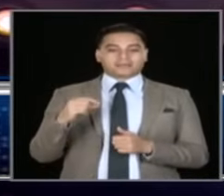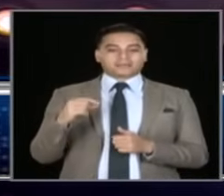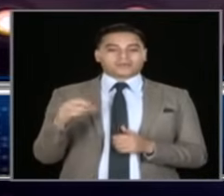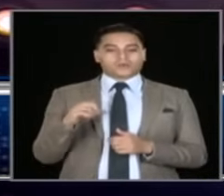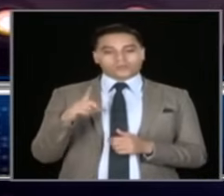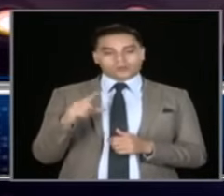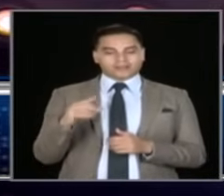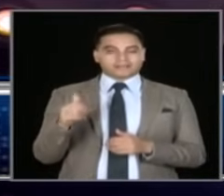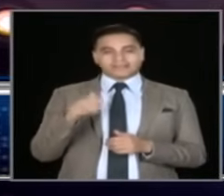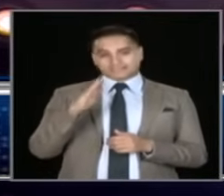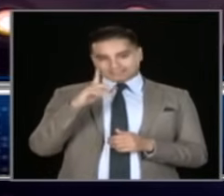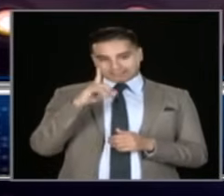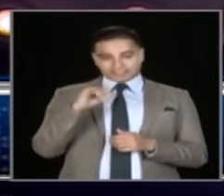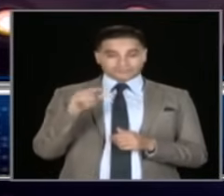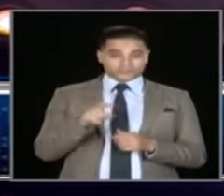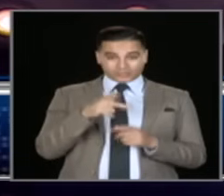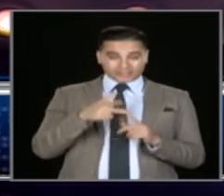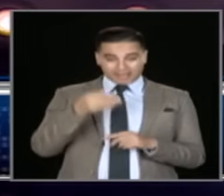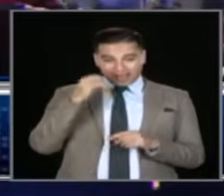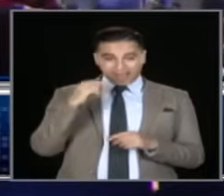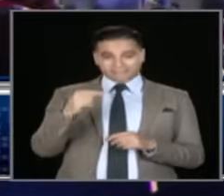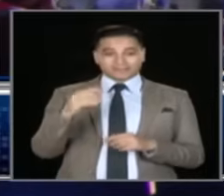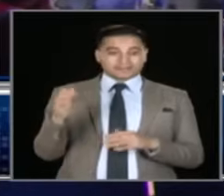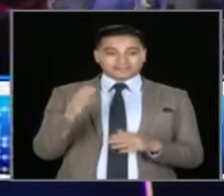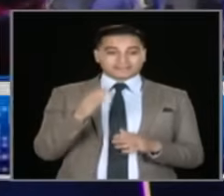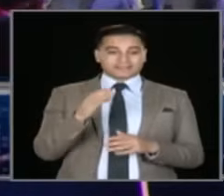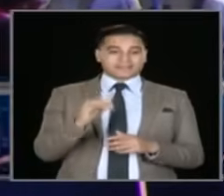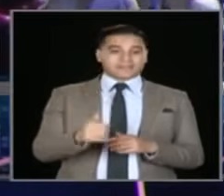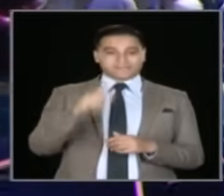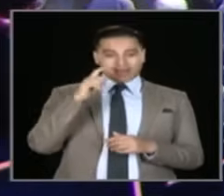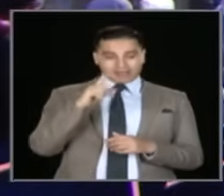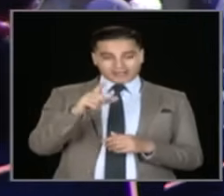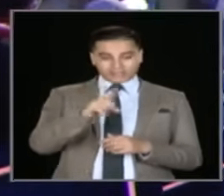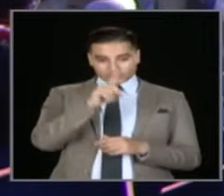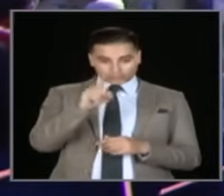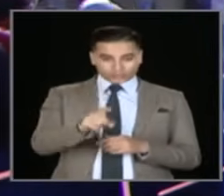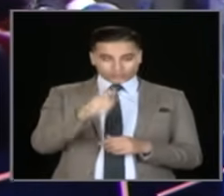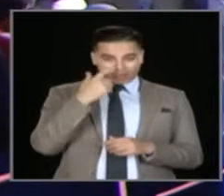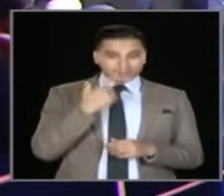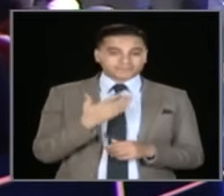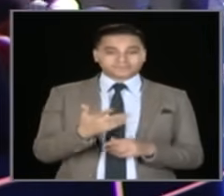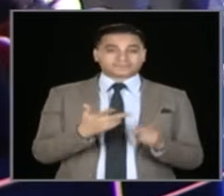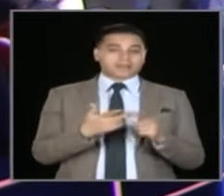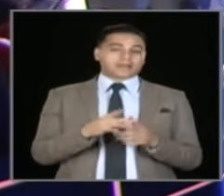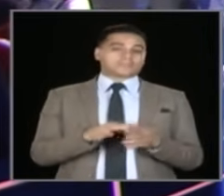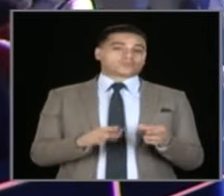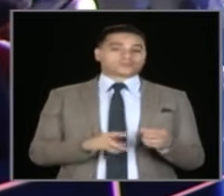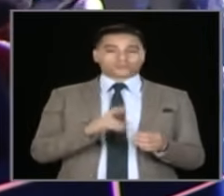السؤال الثالث احمد جمال، اتفضل يا احمد. احمد جمال، والسؤال